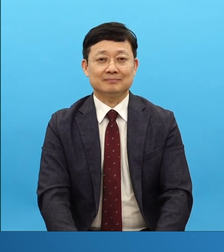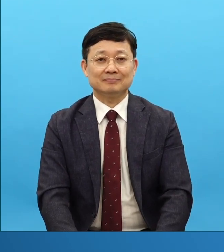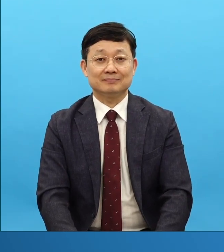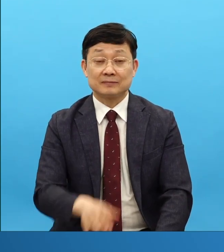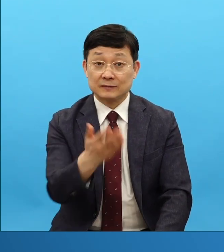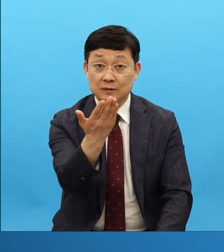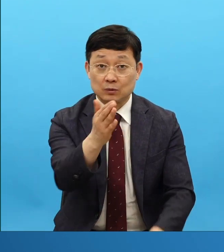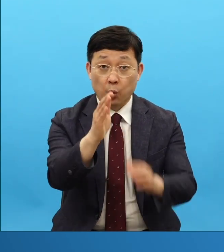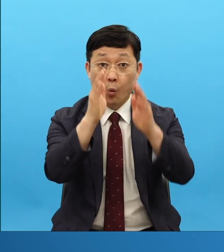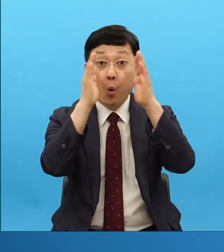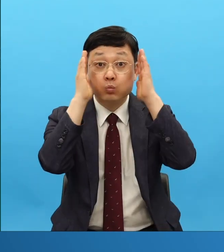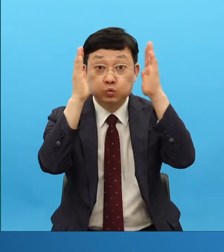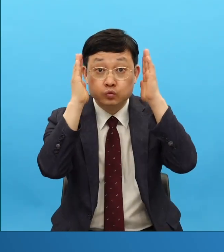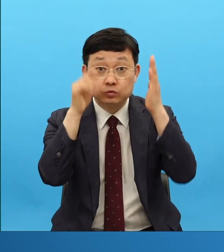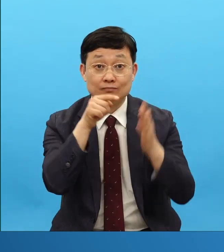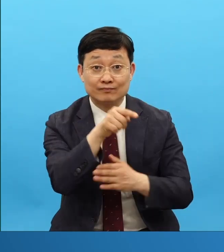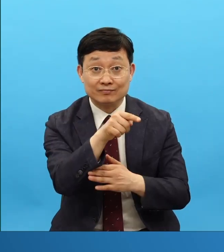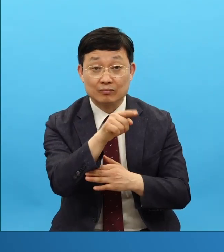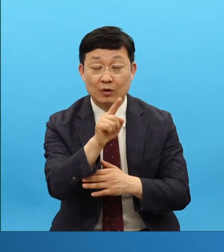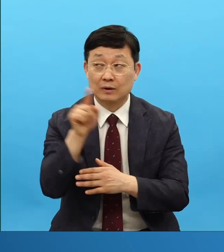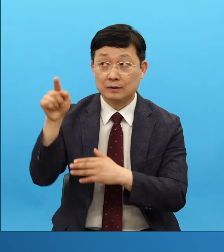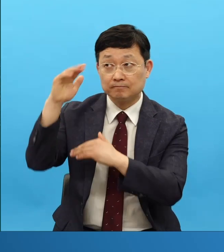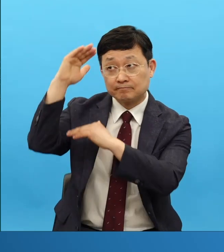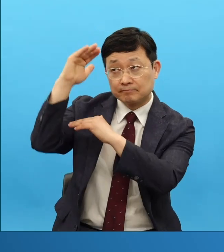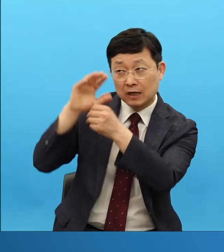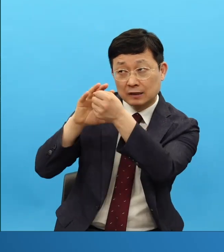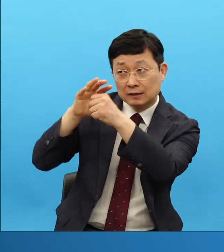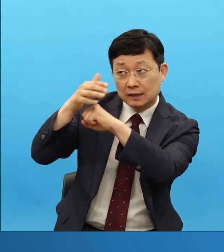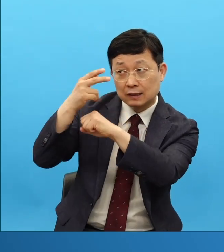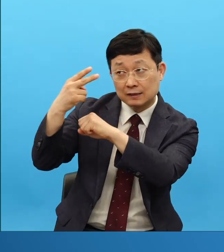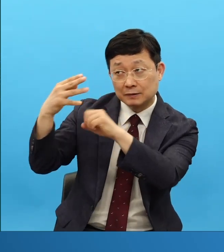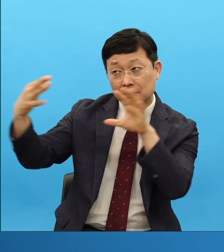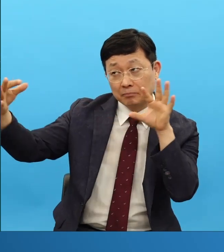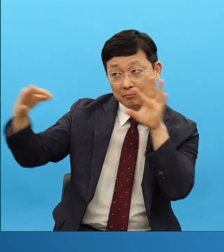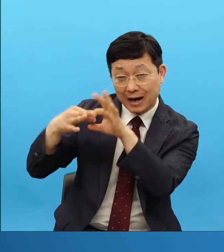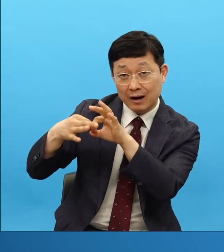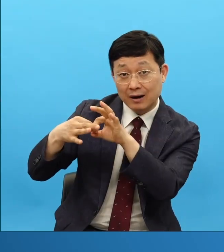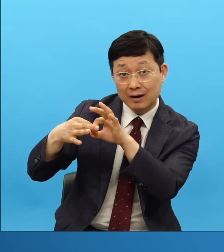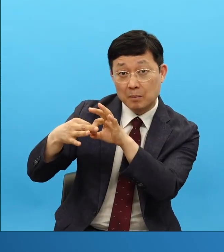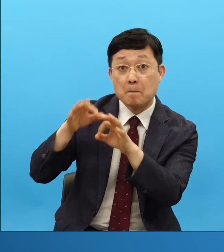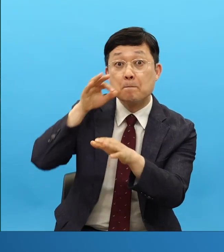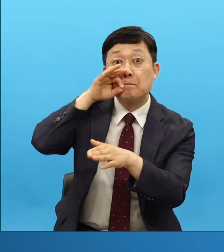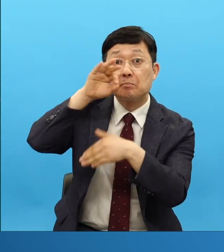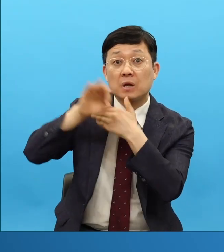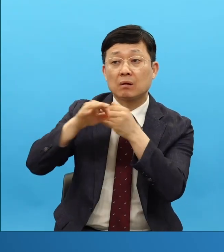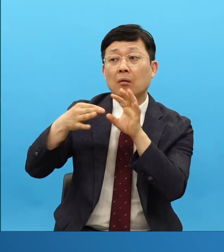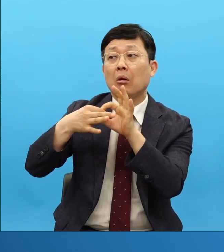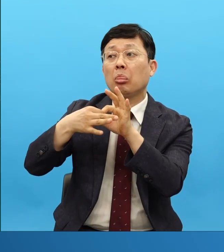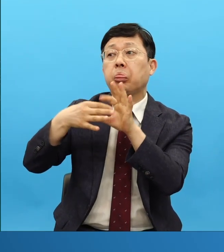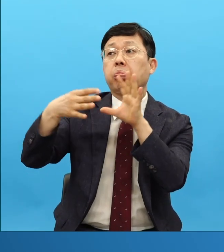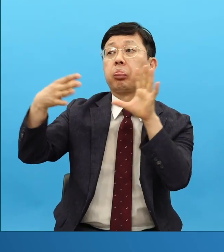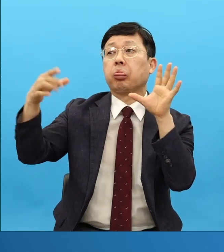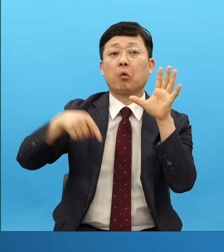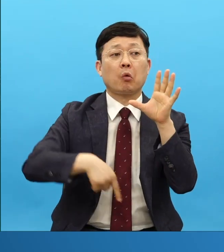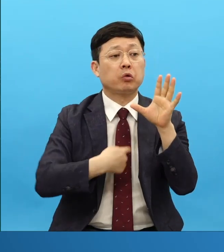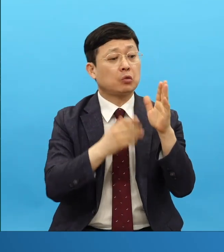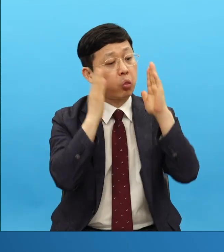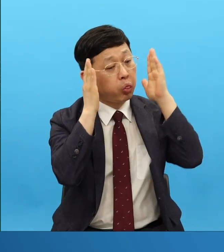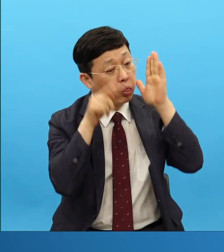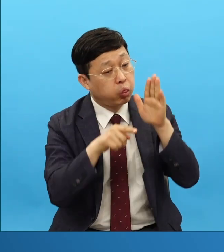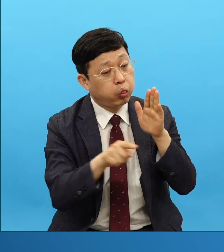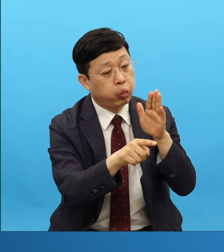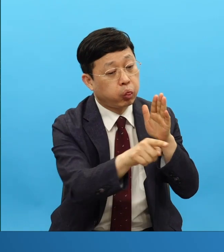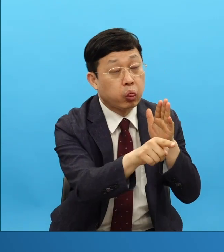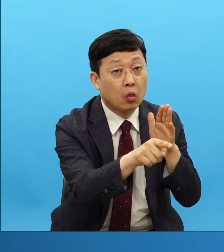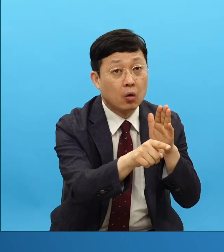여러분의 학업이 이렇게 세계화 안 되는 이상 아무리 학벌 좋아도 앞으로 어려워요. If your studies